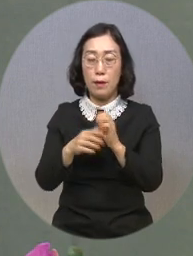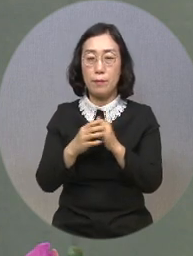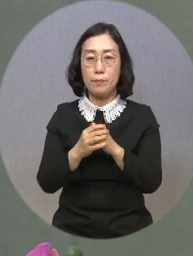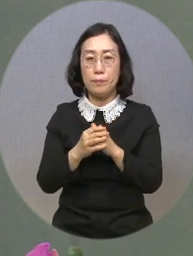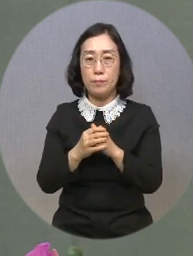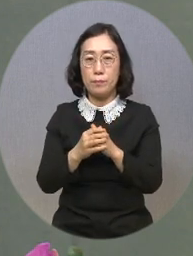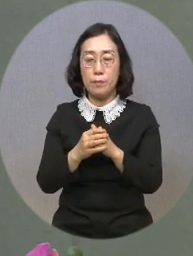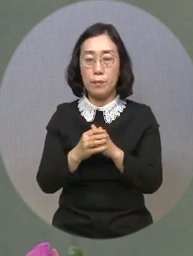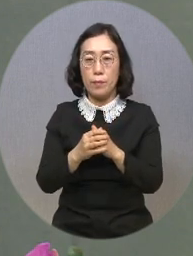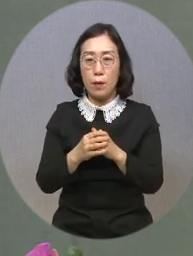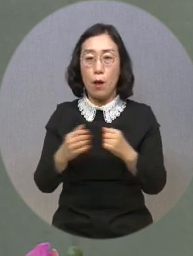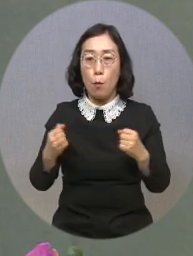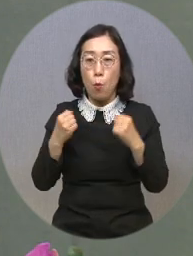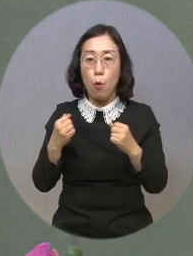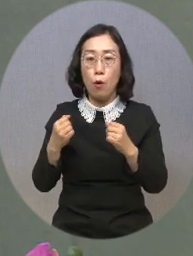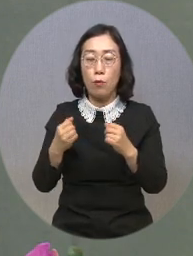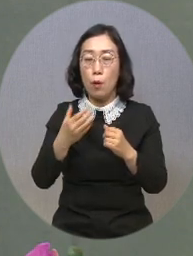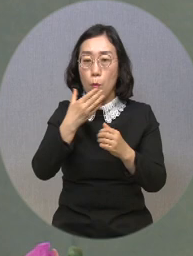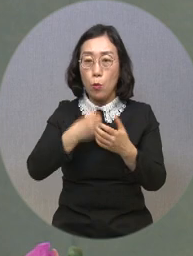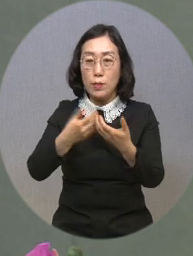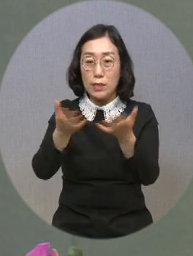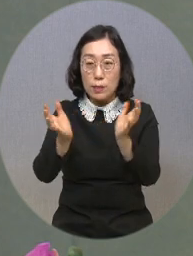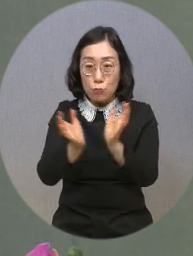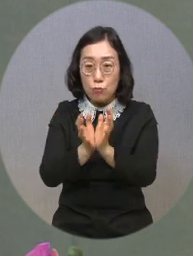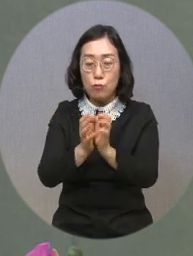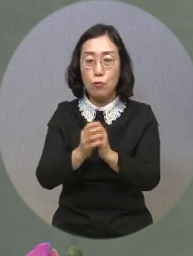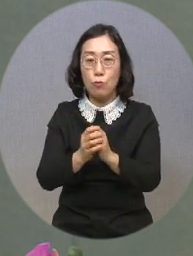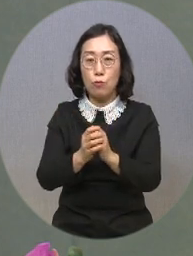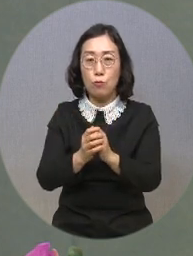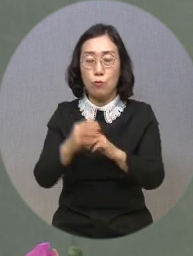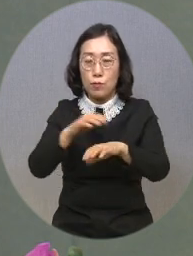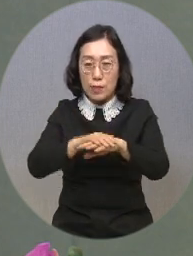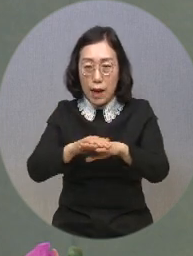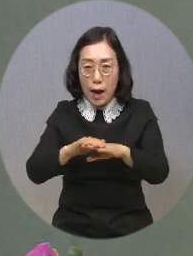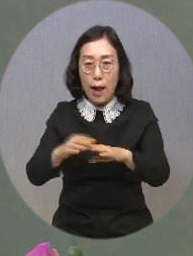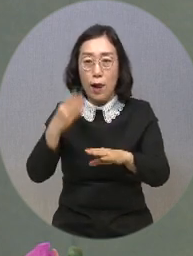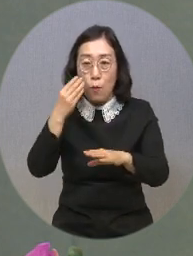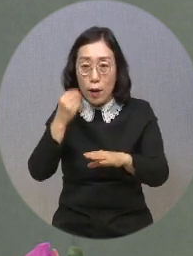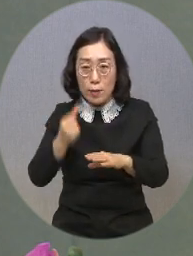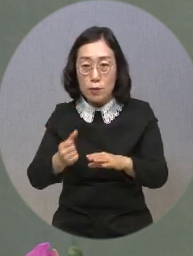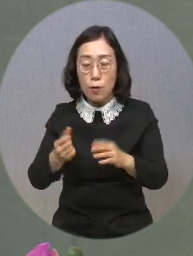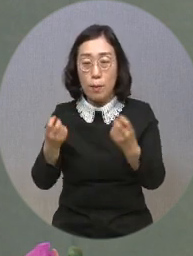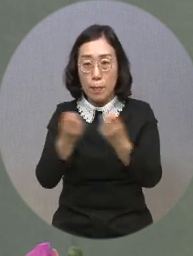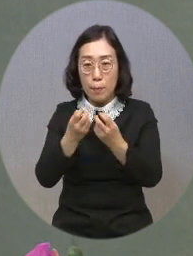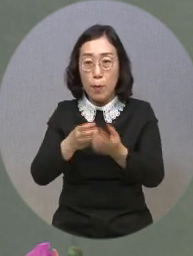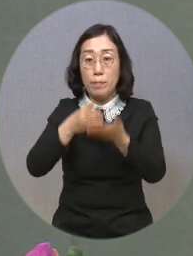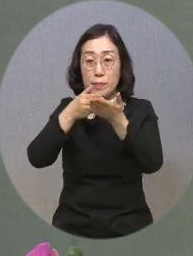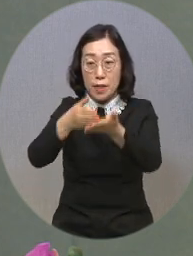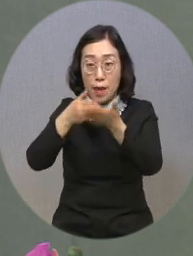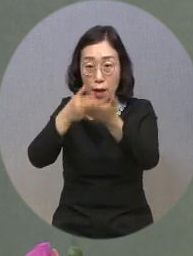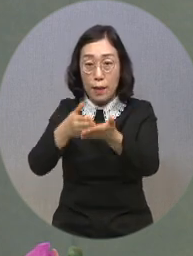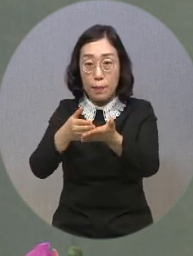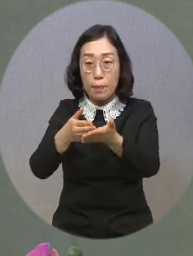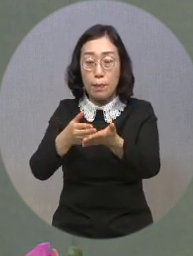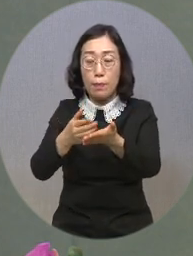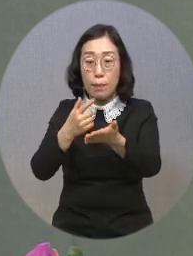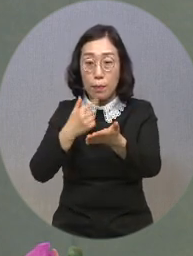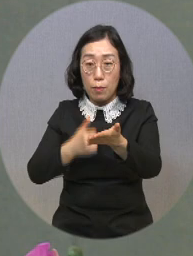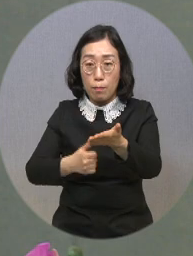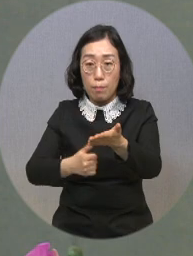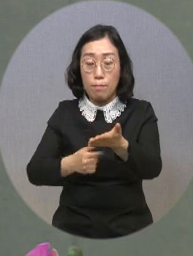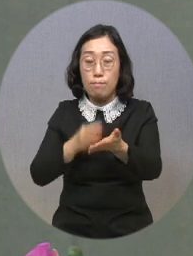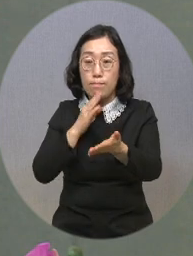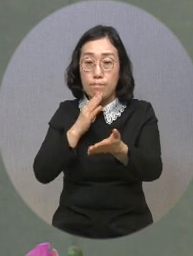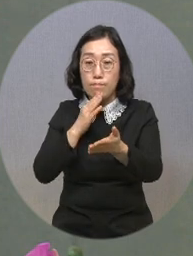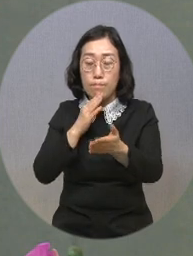이제 보건복지 활성화 방안이라고 그래가지고 네, 네, 네, 네. 여러 가지 또 네, 네. 제안을 하시고 네. 개선책을 내놓으셨는데 네,